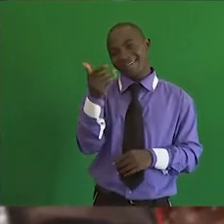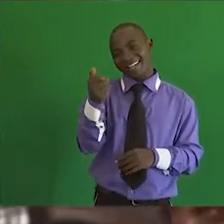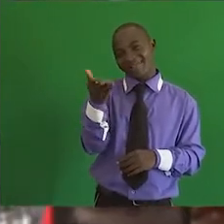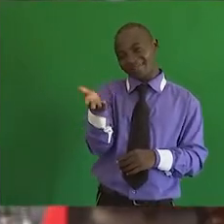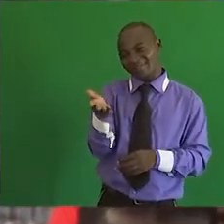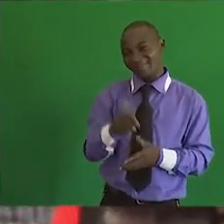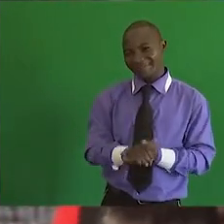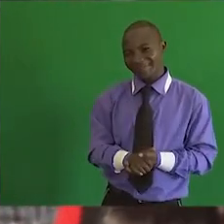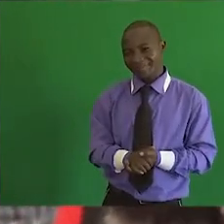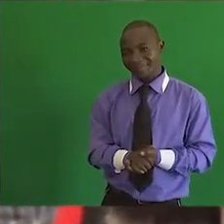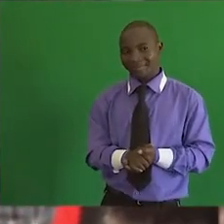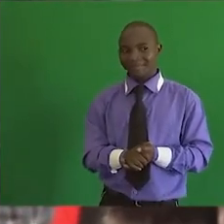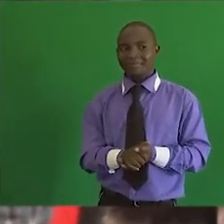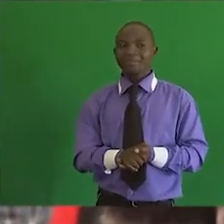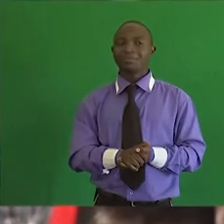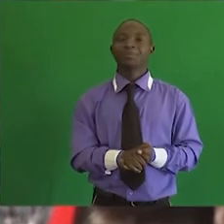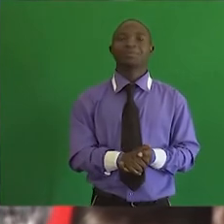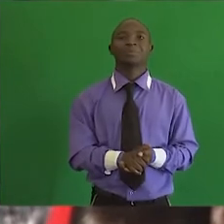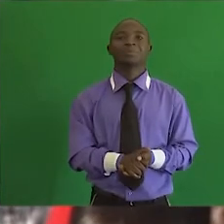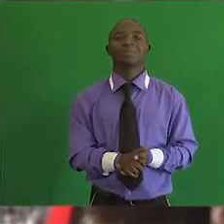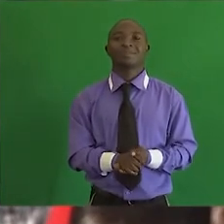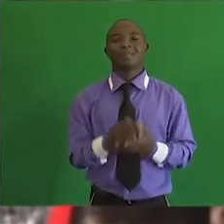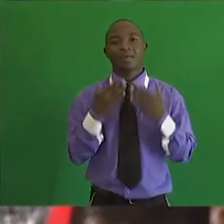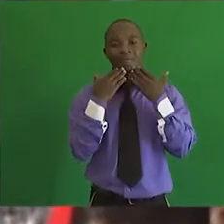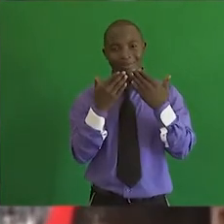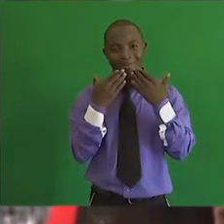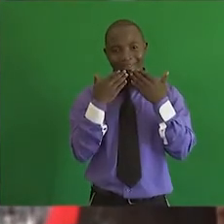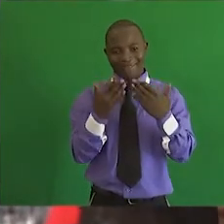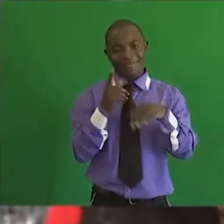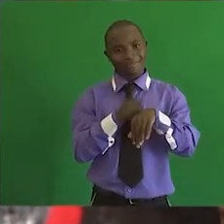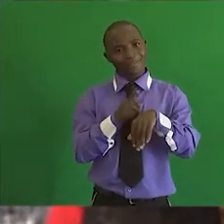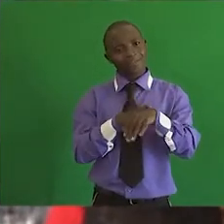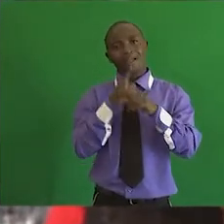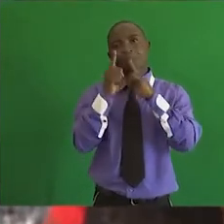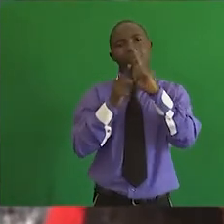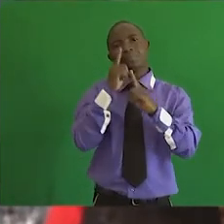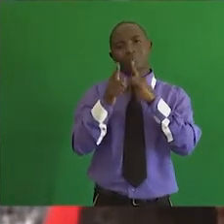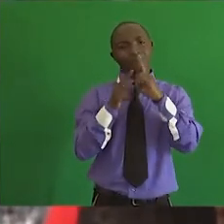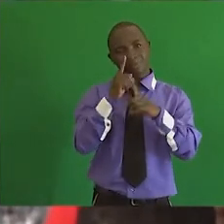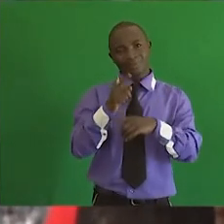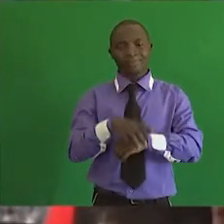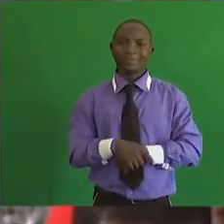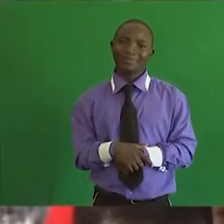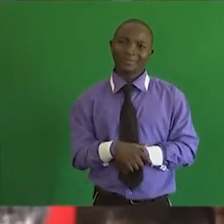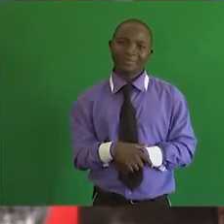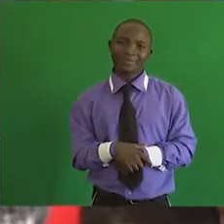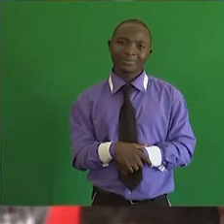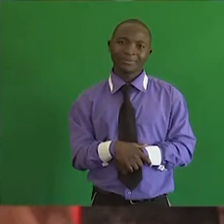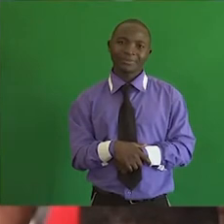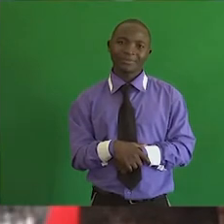apinda mumusha ngaatambire zvaari kusangana nazvo. Nokuti kwaatobva haana kufuratira zvake